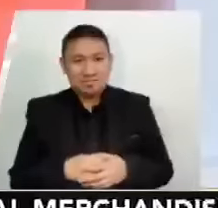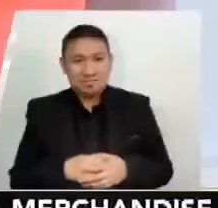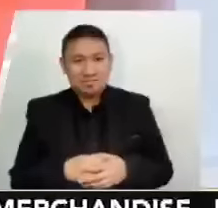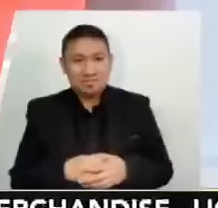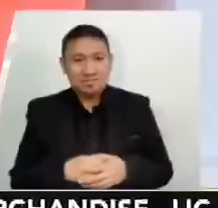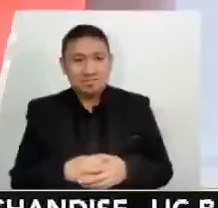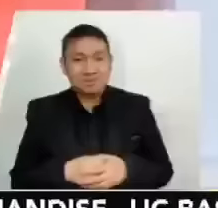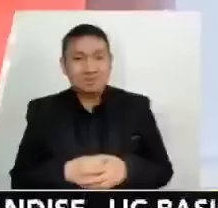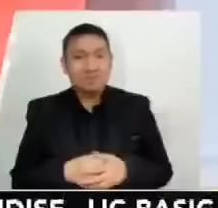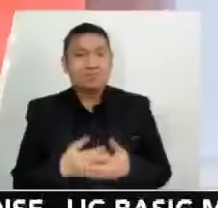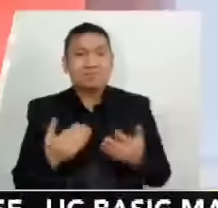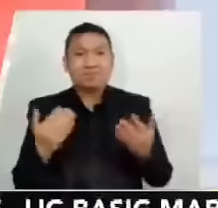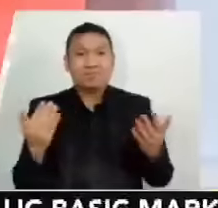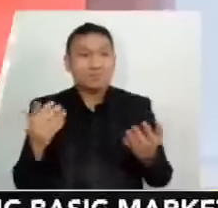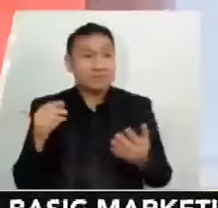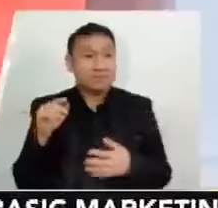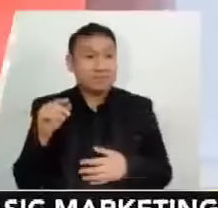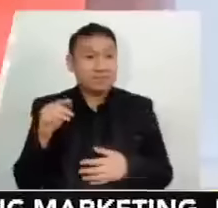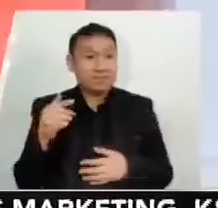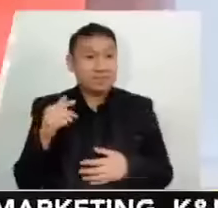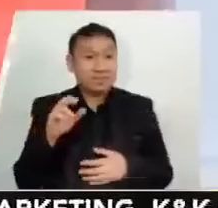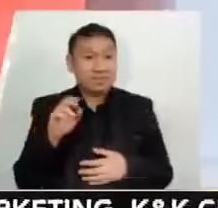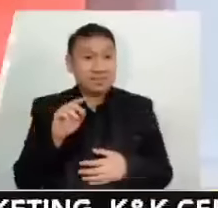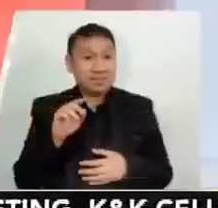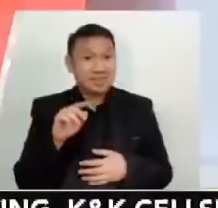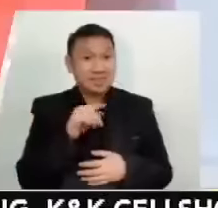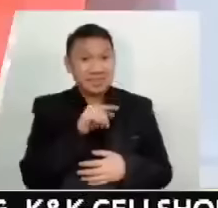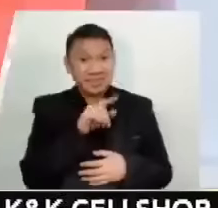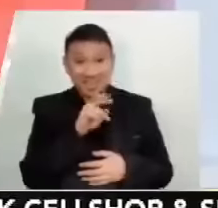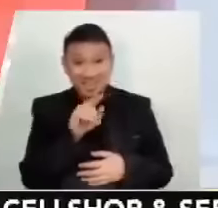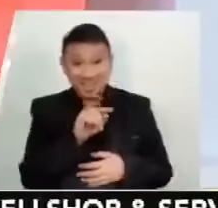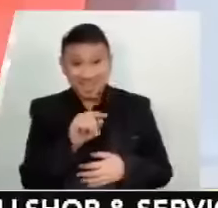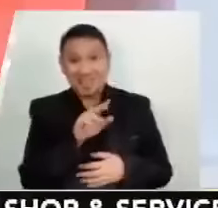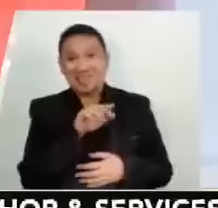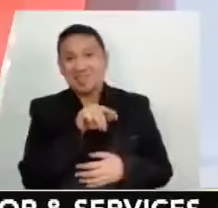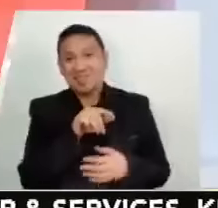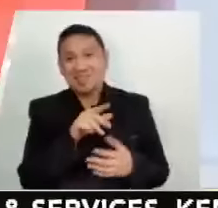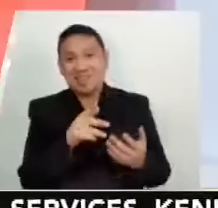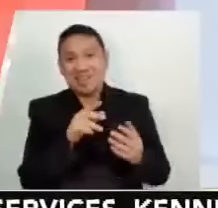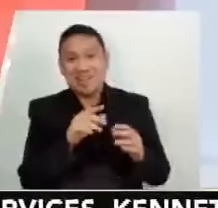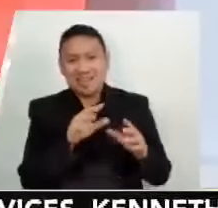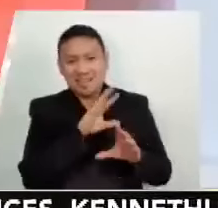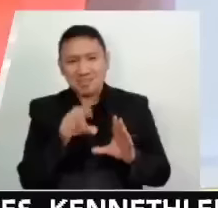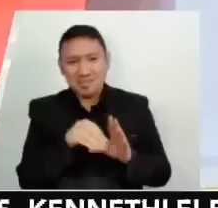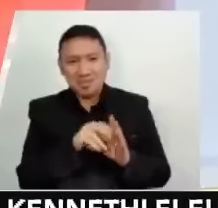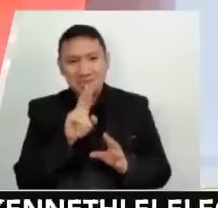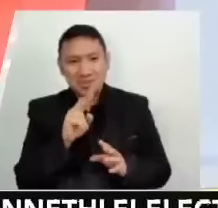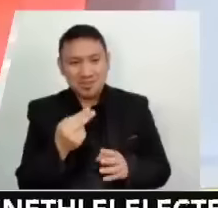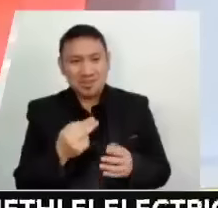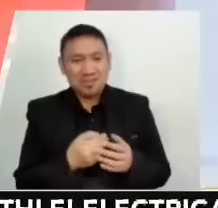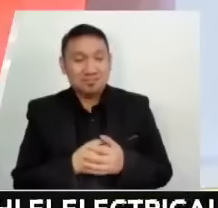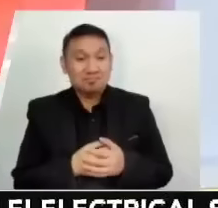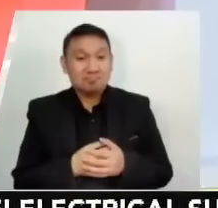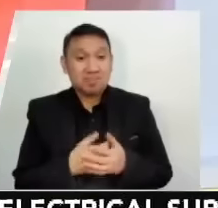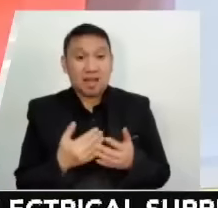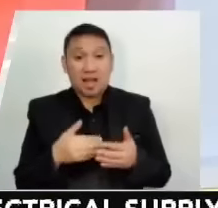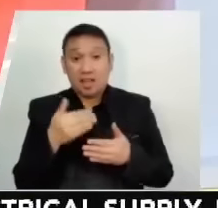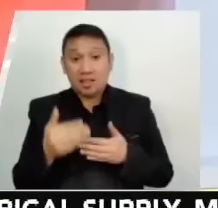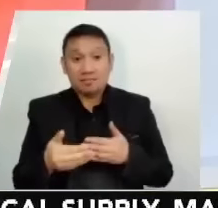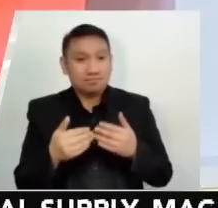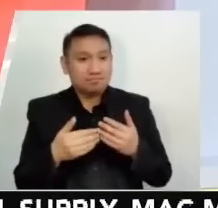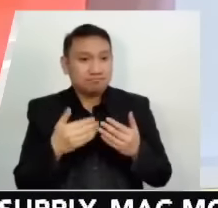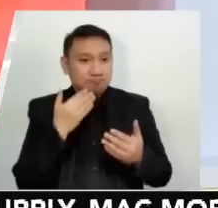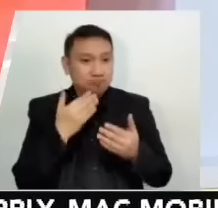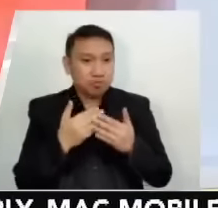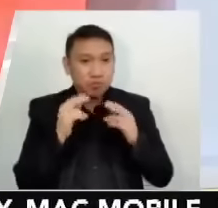jenzen na Uh din o alam mo na pwede rin Pwede rin so guys sa Magandang Balita because Let's Vault In